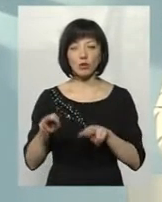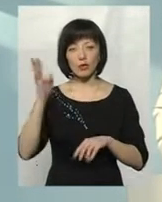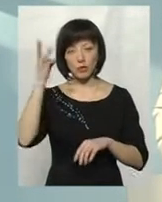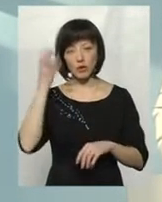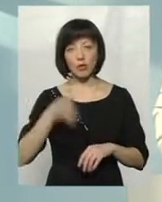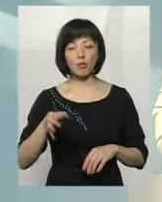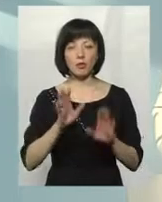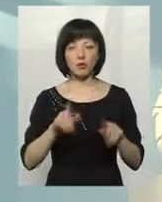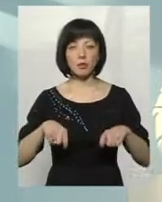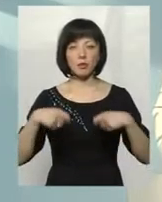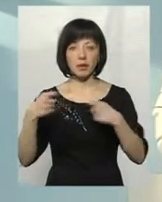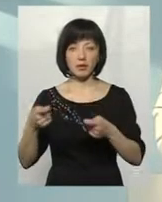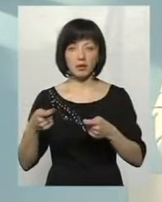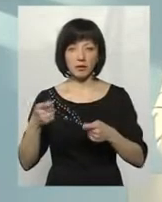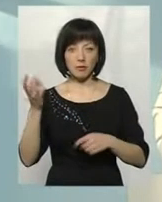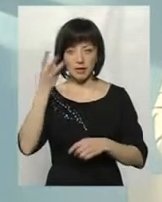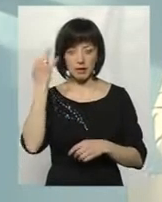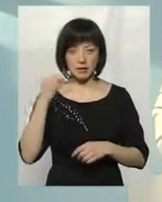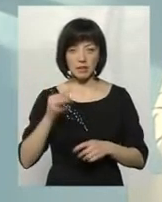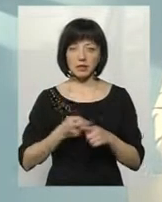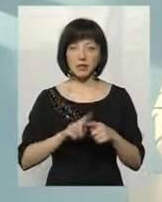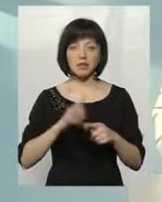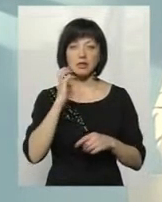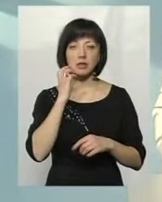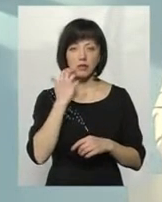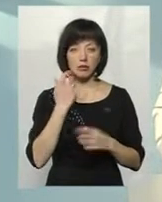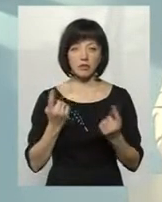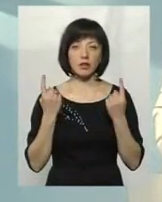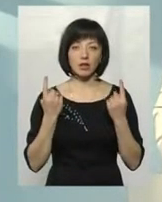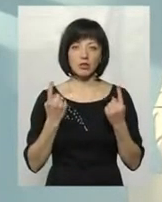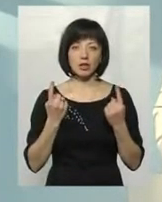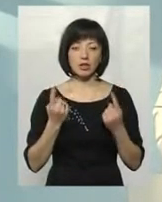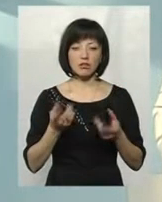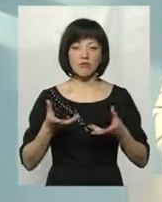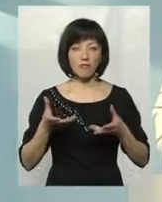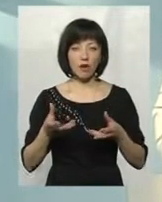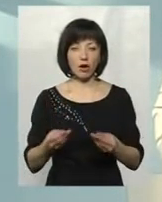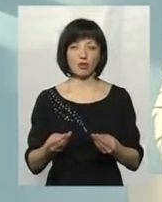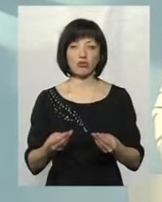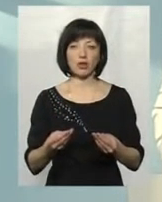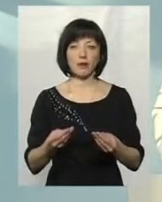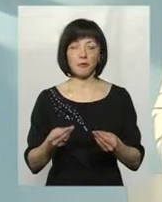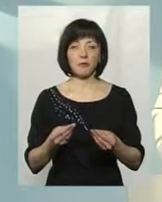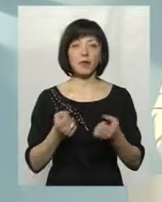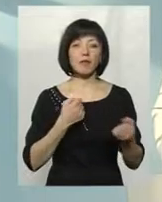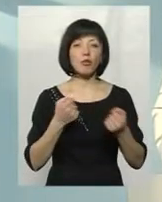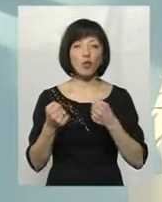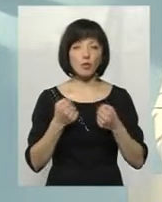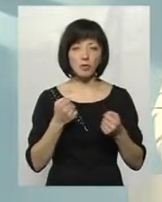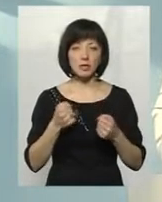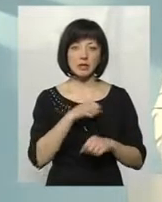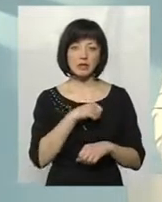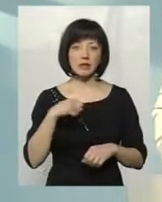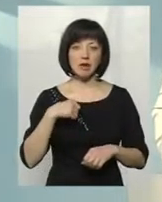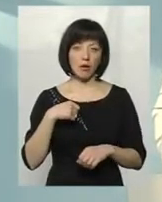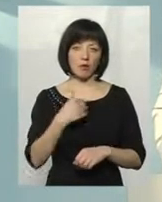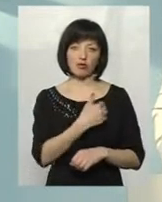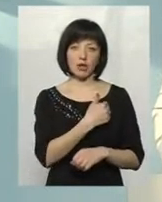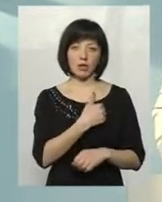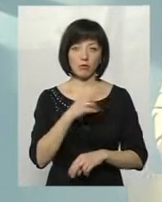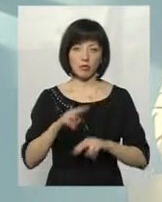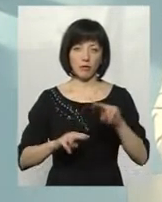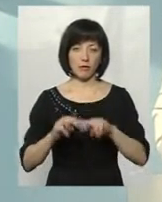області, будуть передані Хмельницькій. Це серйозний, величезний важіль в боротьбі з самочинним будівництвом. Ну